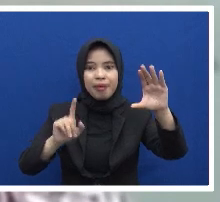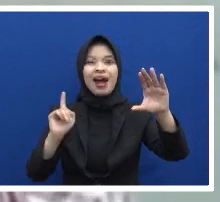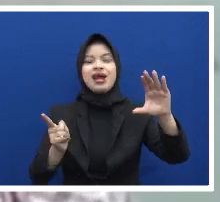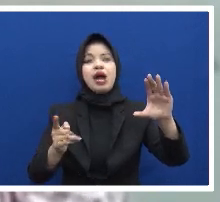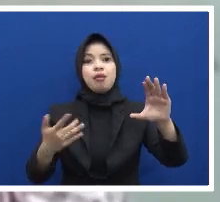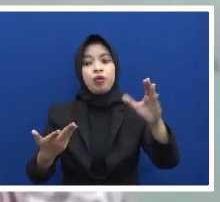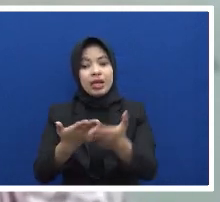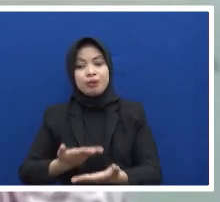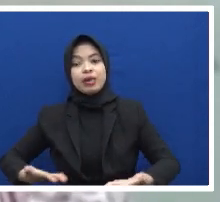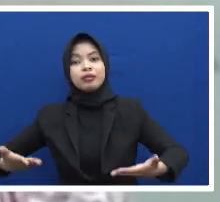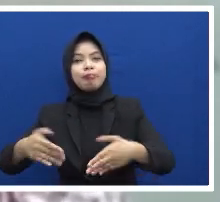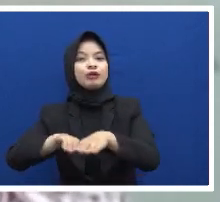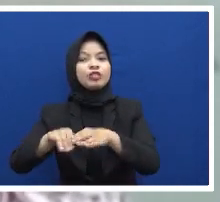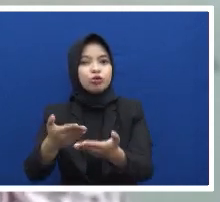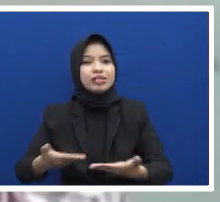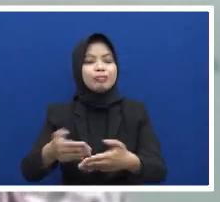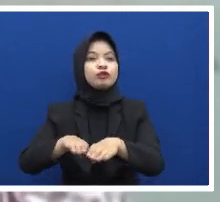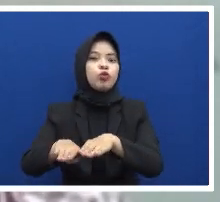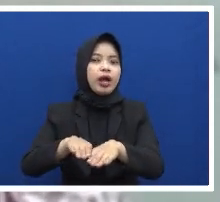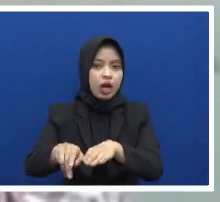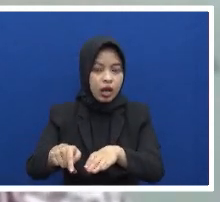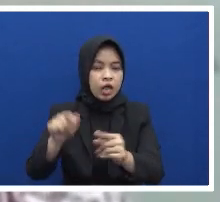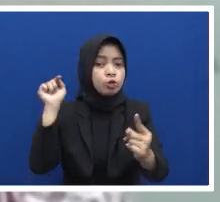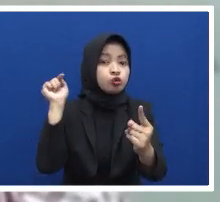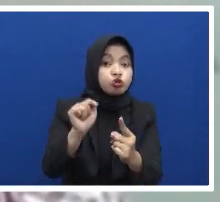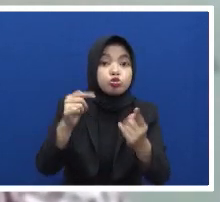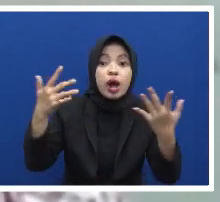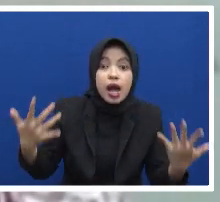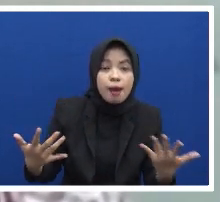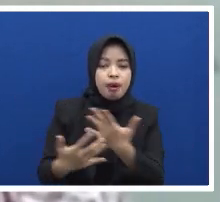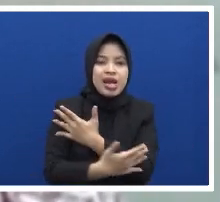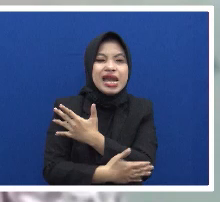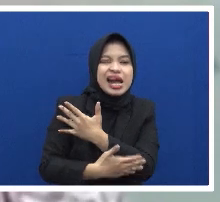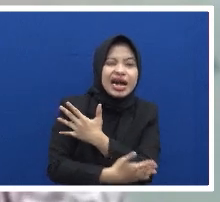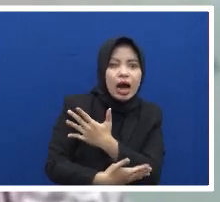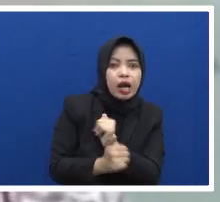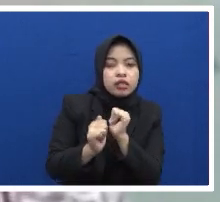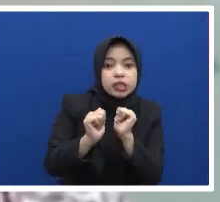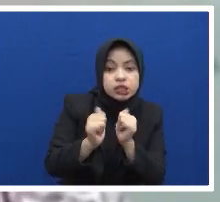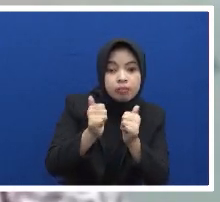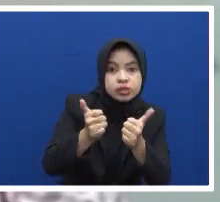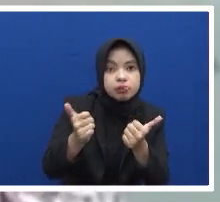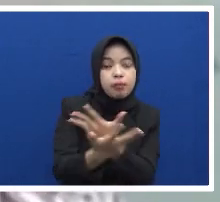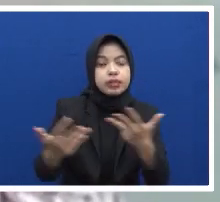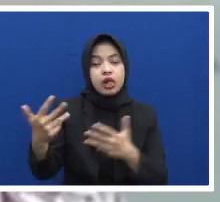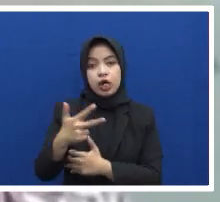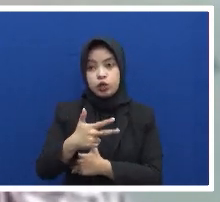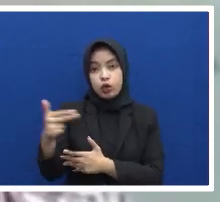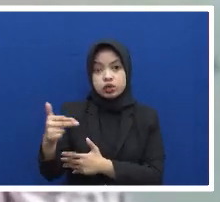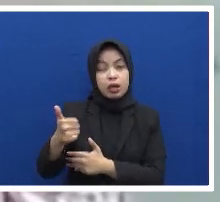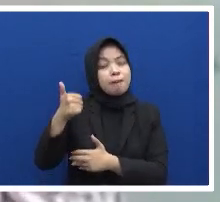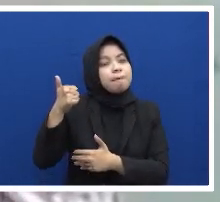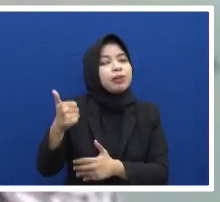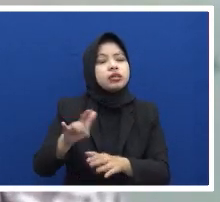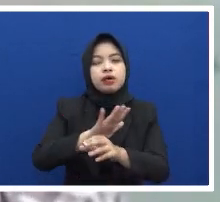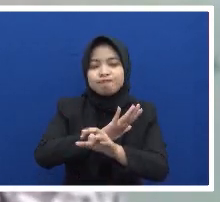seperti ini agar tujuan negara kita dalam menyiapkan vaksin bagi rakyat kita bisa terpenuhi